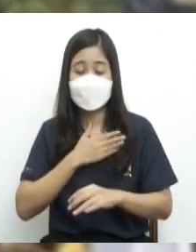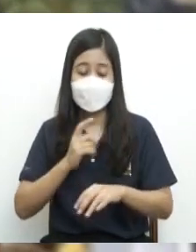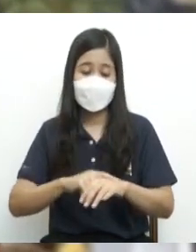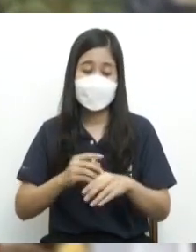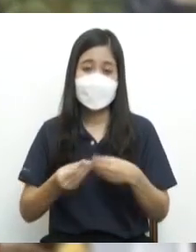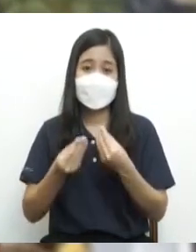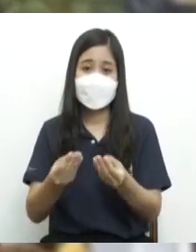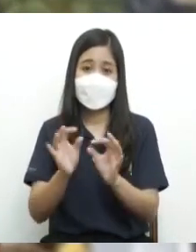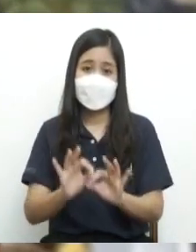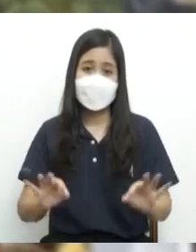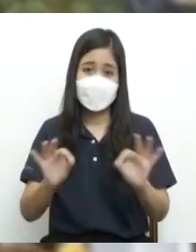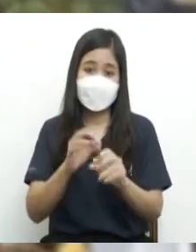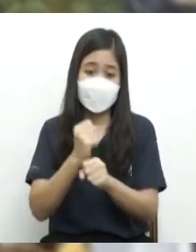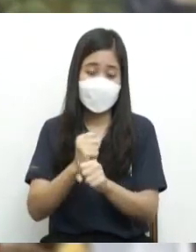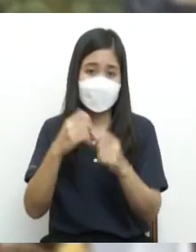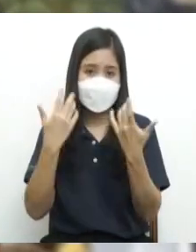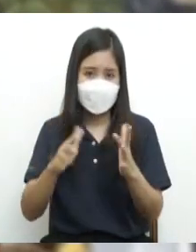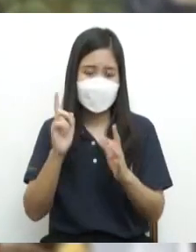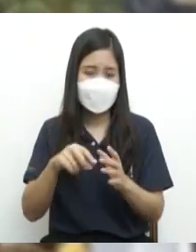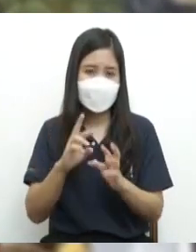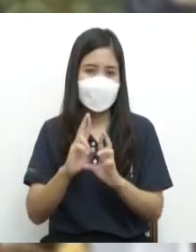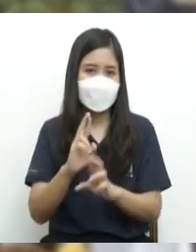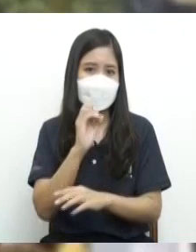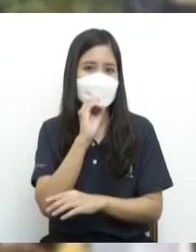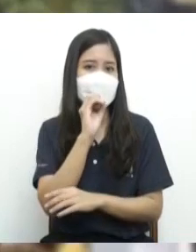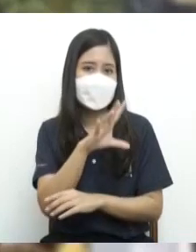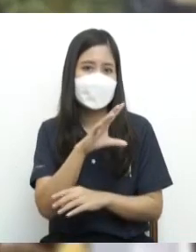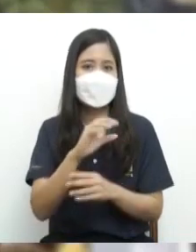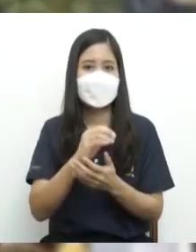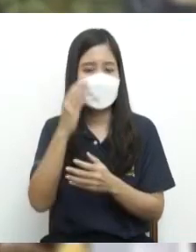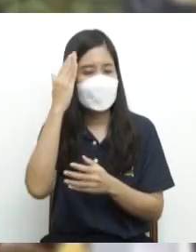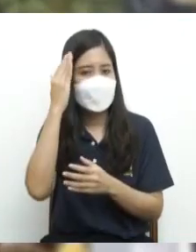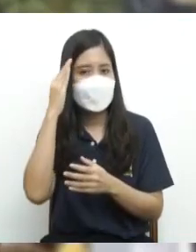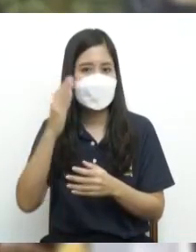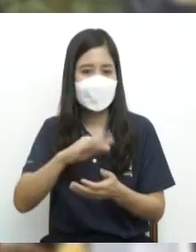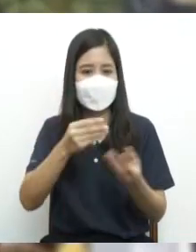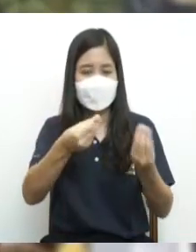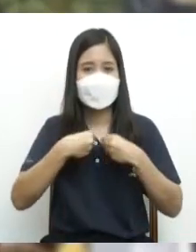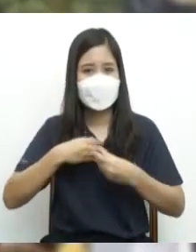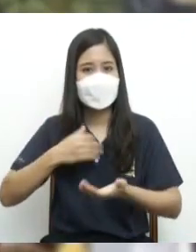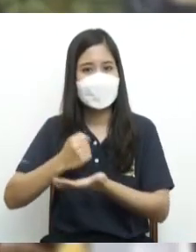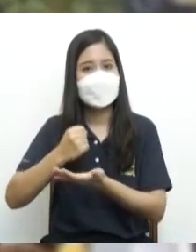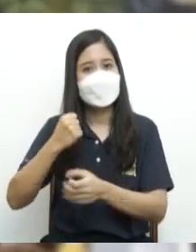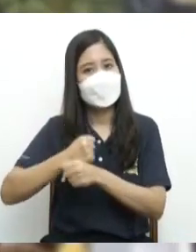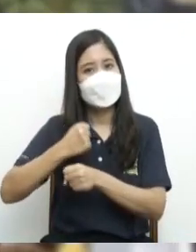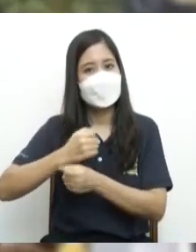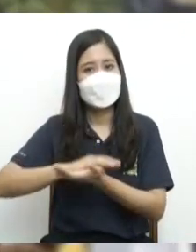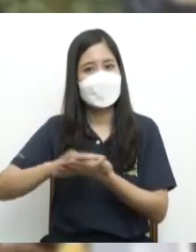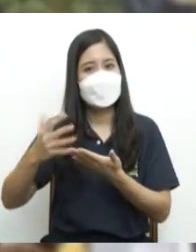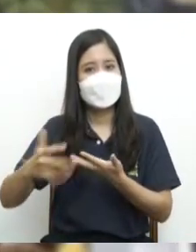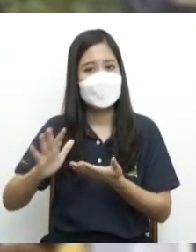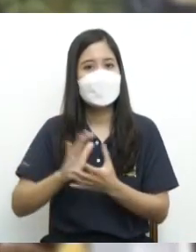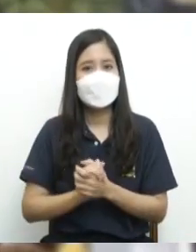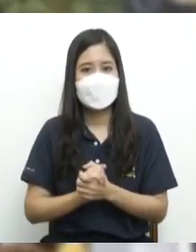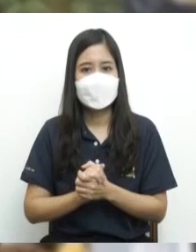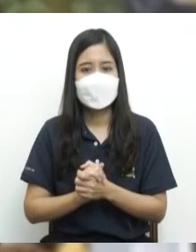ำงานเสร็จแล้วต้องไปบอกนายจะบอกด้วยวิธีใดก็ได้จะเดินเข้าไปหาท่านแล้วก็บอกว่าโอ้ท่านมอบหมายเรื่องนี้เสร็จแล้วนะหรือมันติดตรงนี้นะท่านจะได้ช่วย